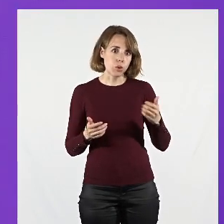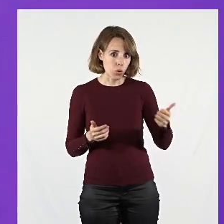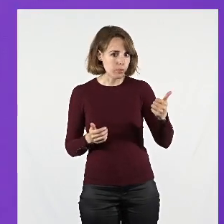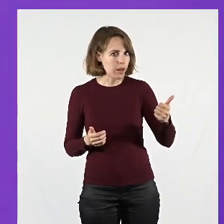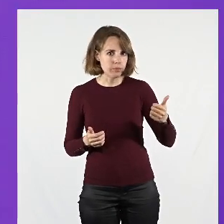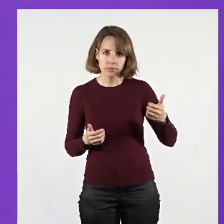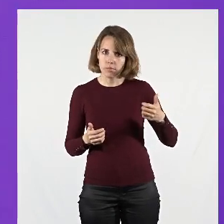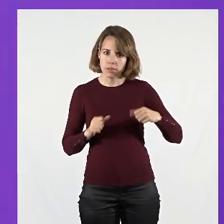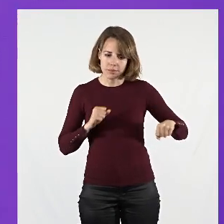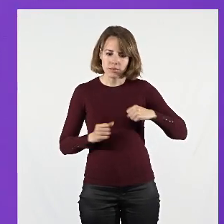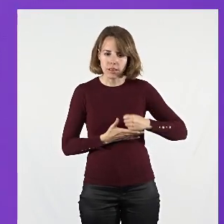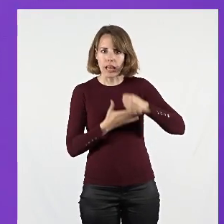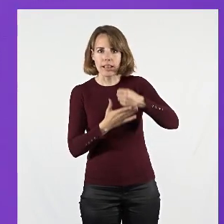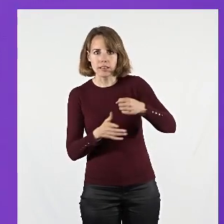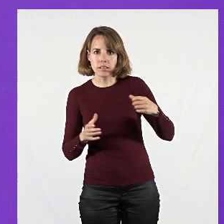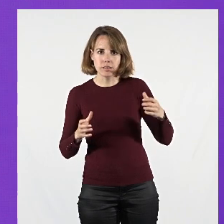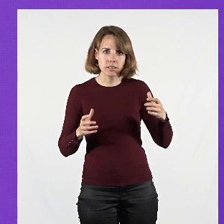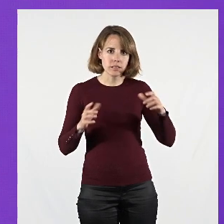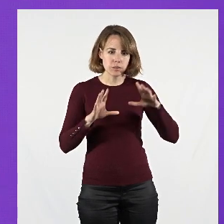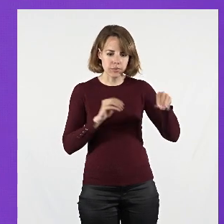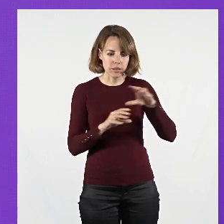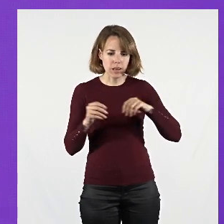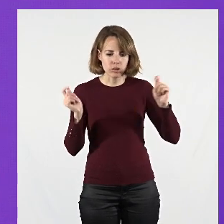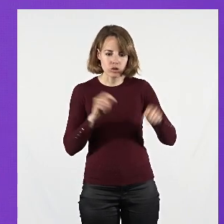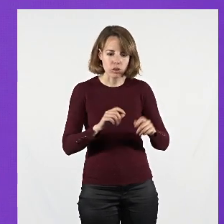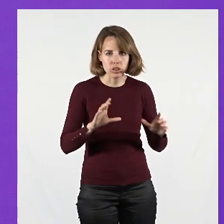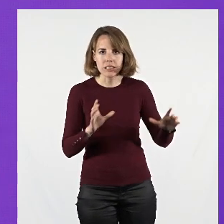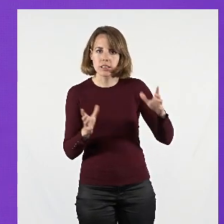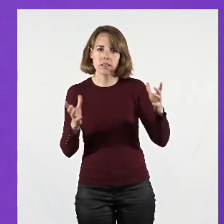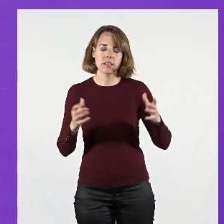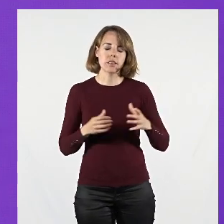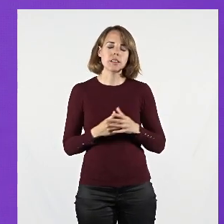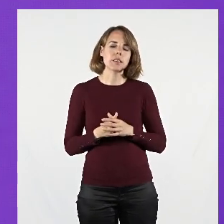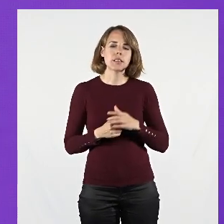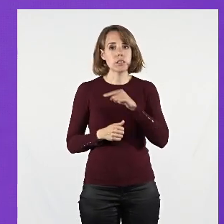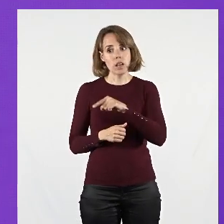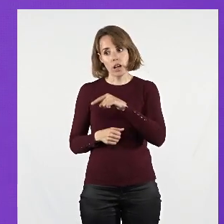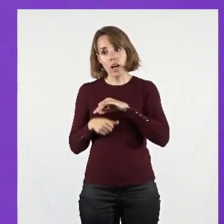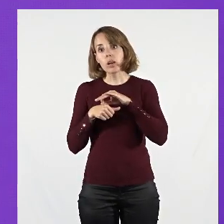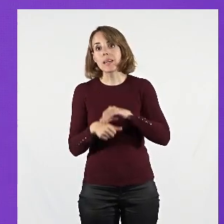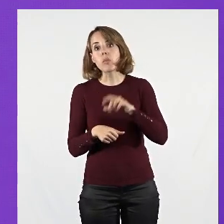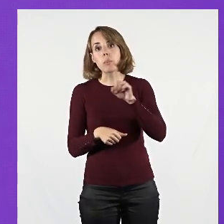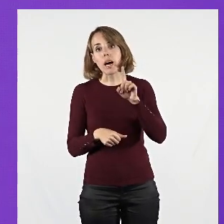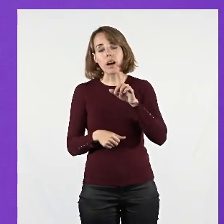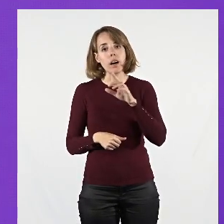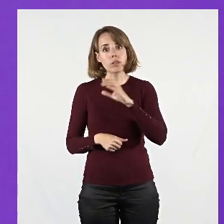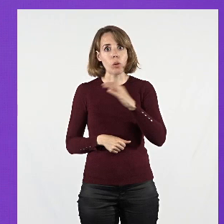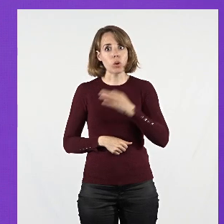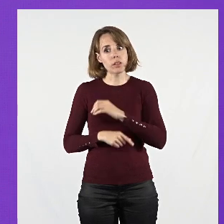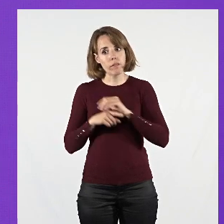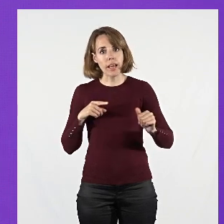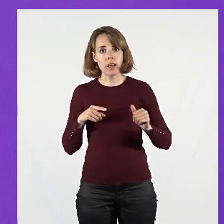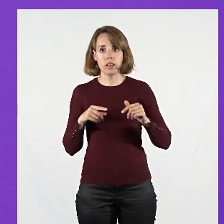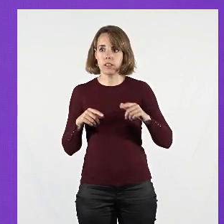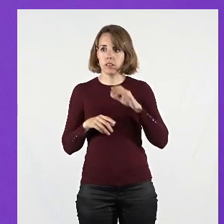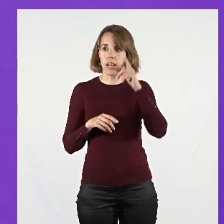mobilisation. Donc le professionnel, finalement, a un rôle d'accompagnement. d'accompagnement physique, donc sans effort physique,